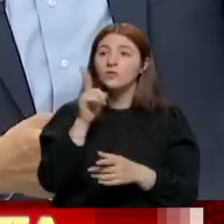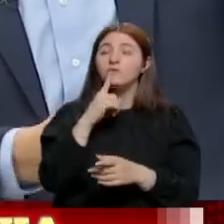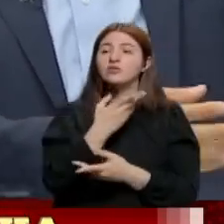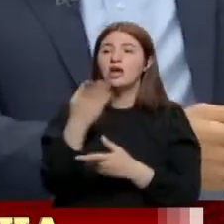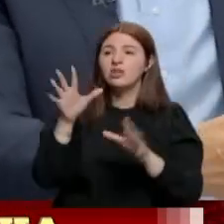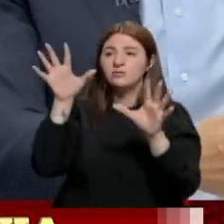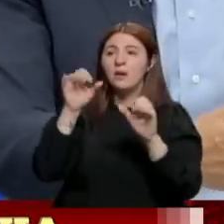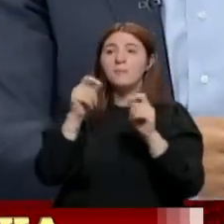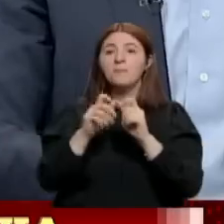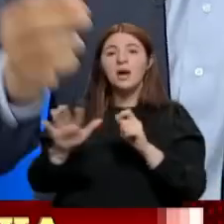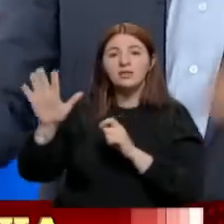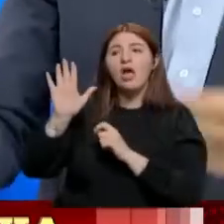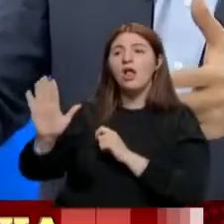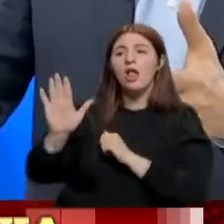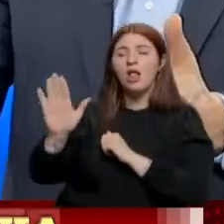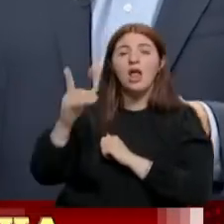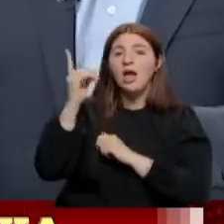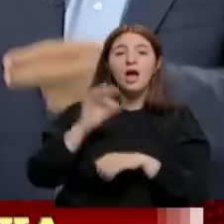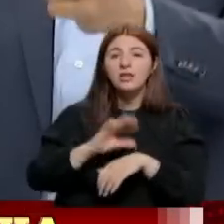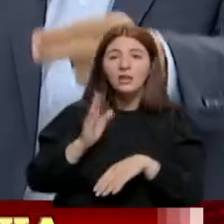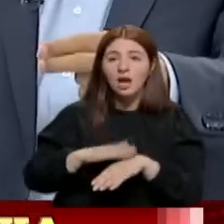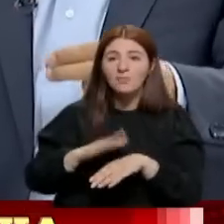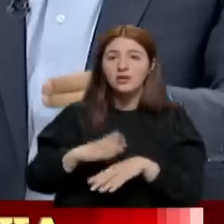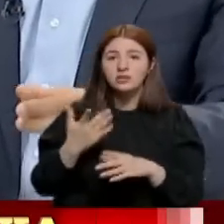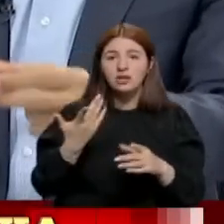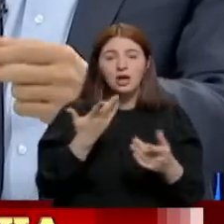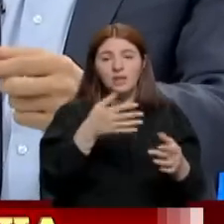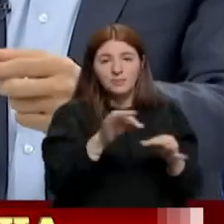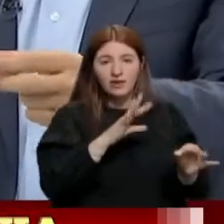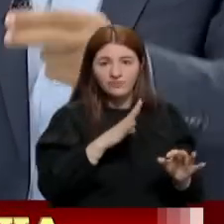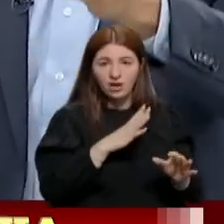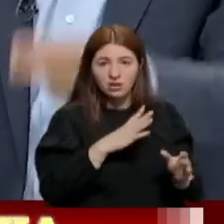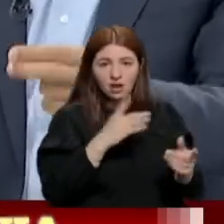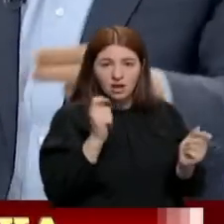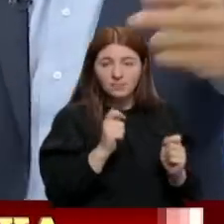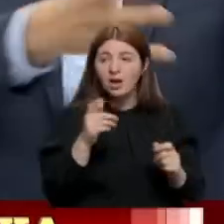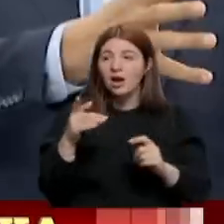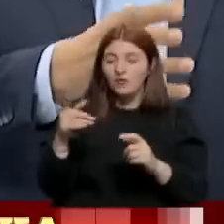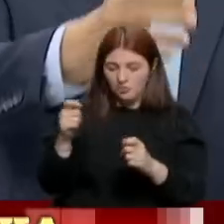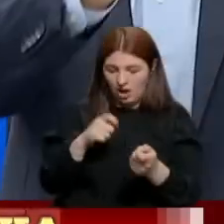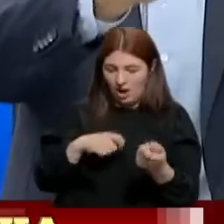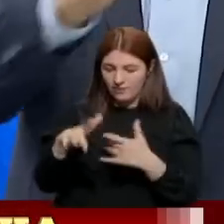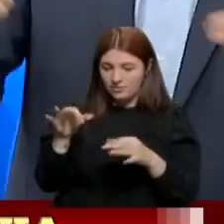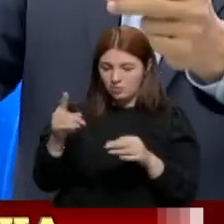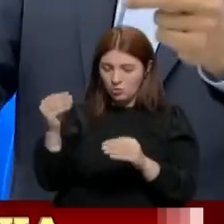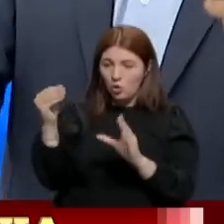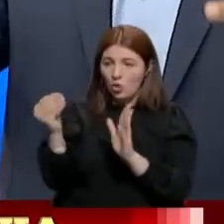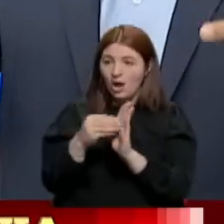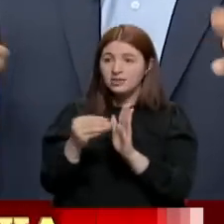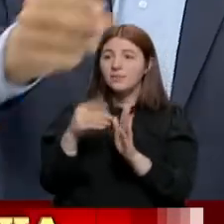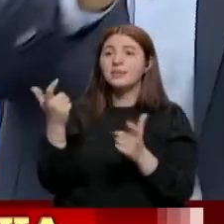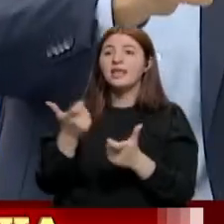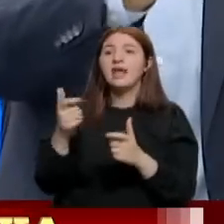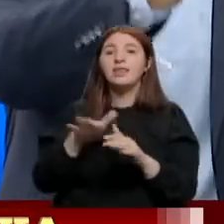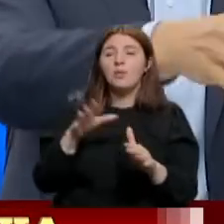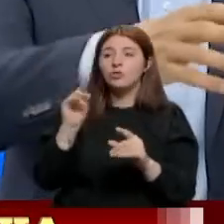baz istasyonu batıda duruyor. İlk anda ne yaparsınız? Ya da plan afet var planında, ama tatbik. Hayır, afet planında bunu koyarsınız. Bir nerede deprem